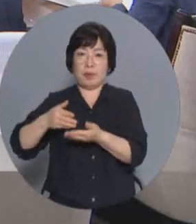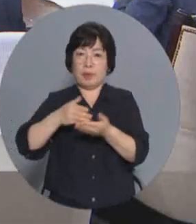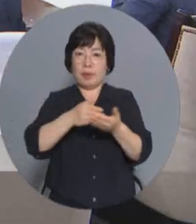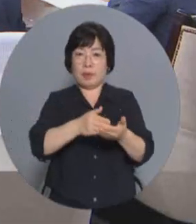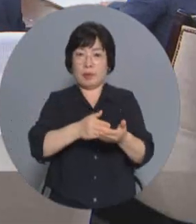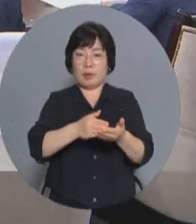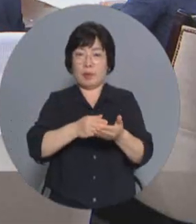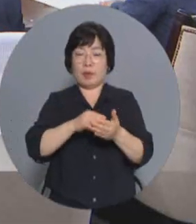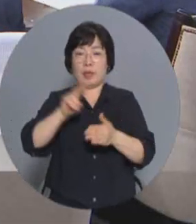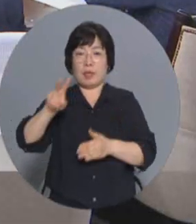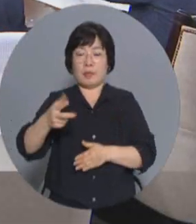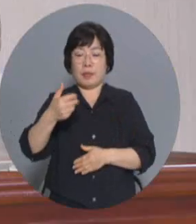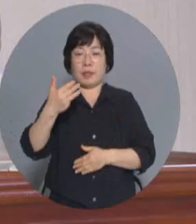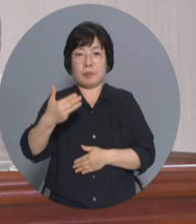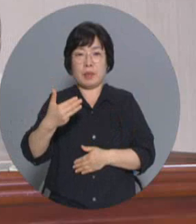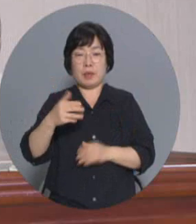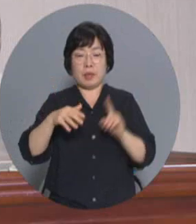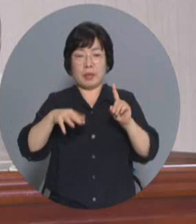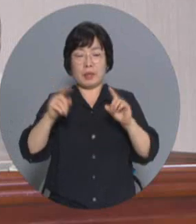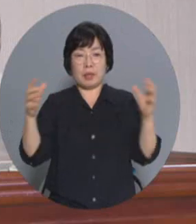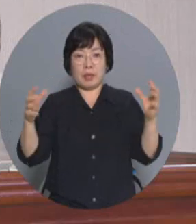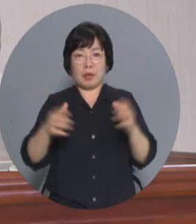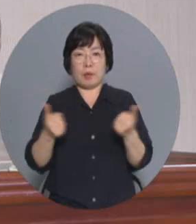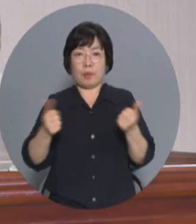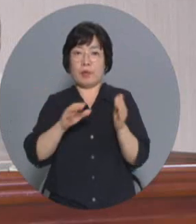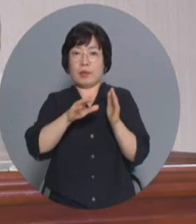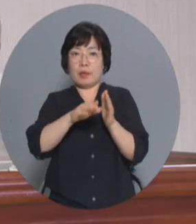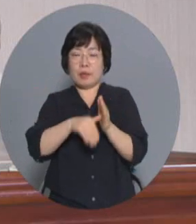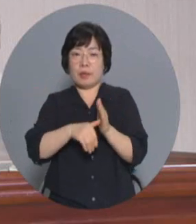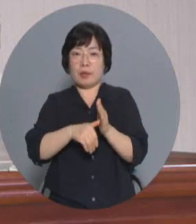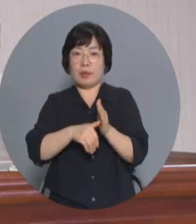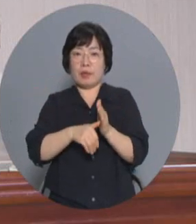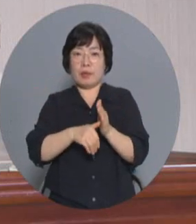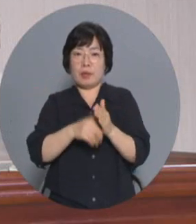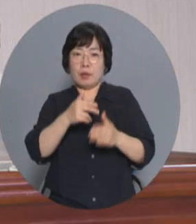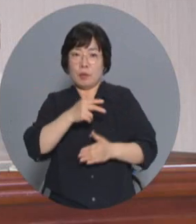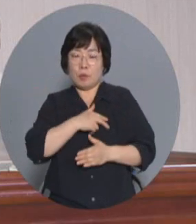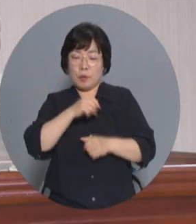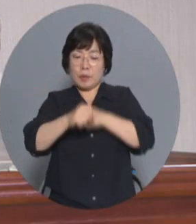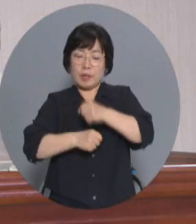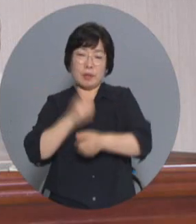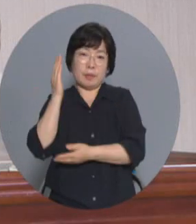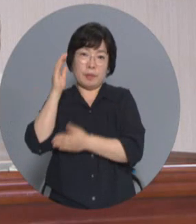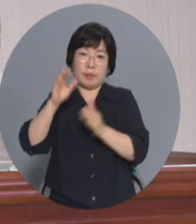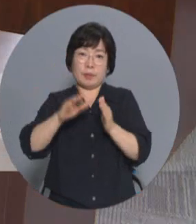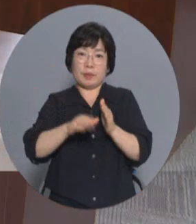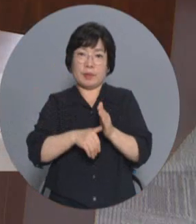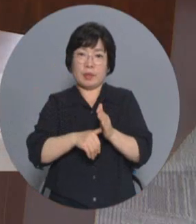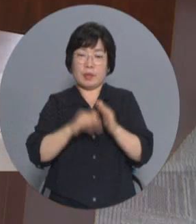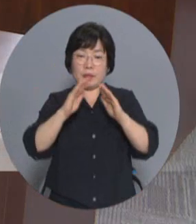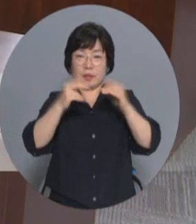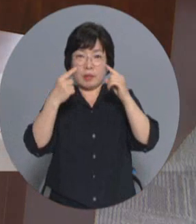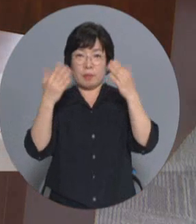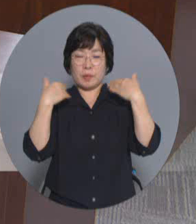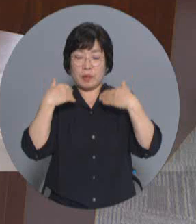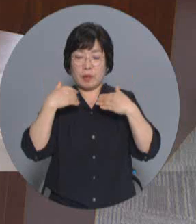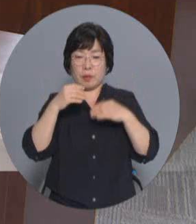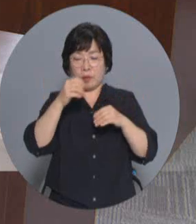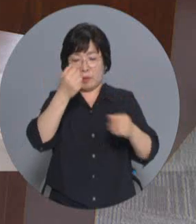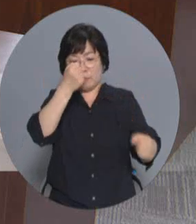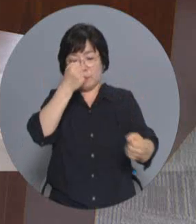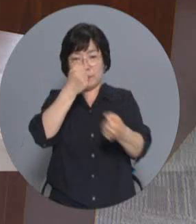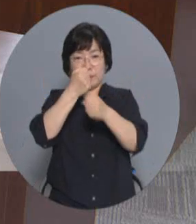장경순 의원은 제 278회 제 1차 정례회에서 의원 자유발언을 통해 전남도가 일방적으로